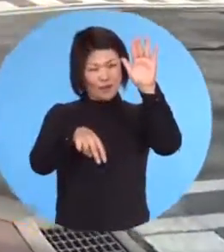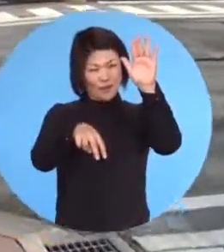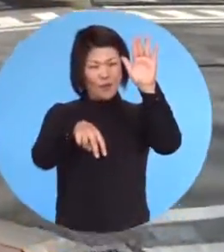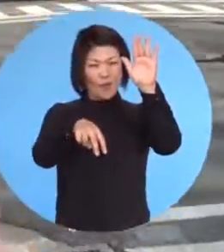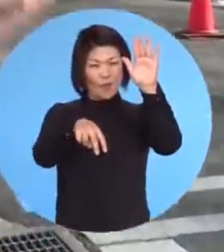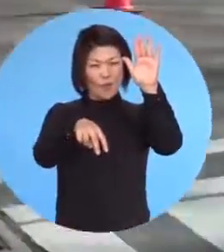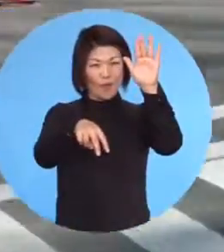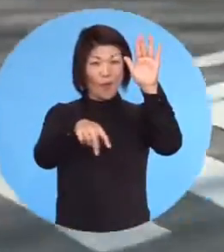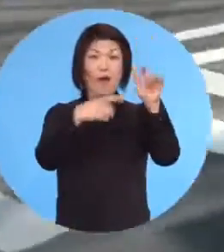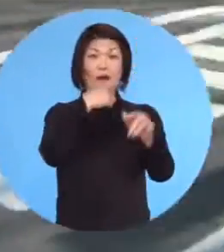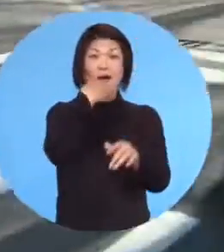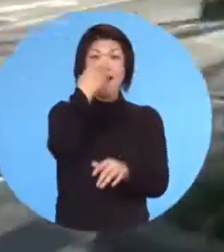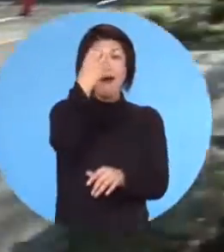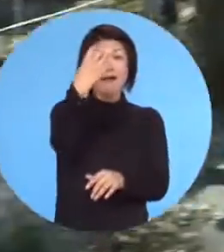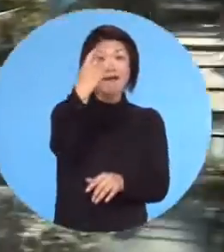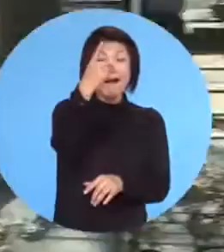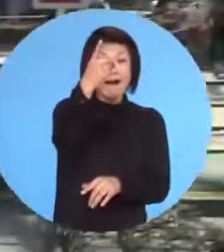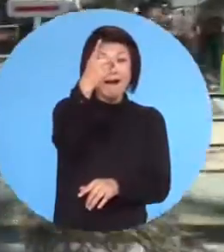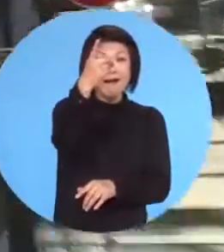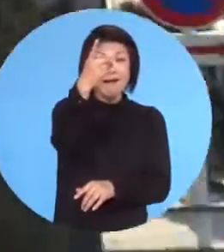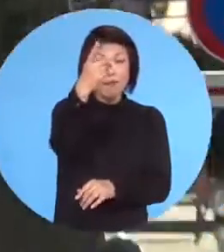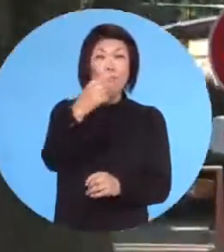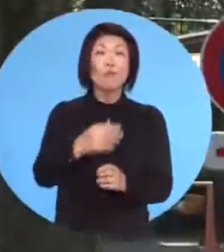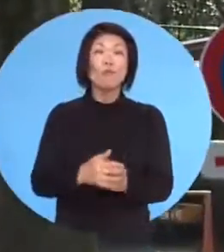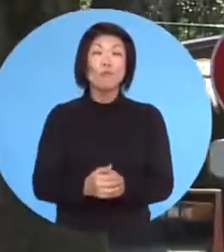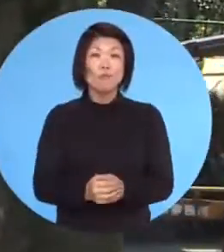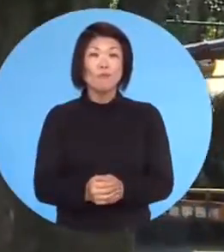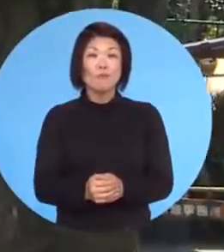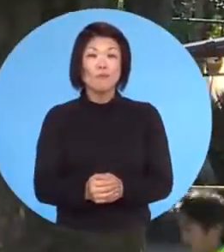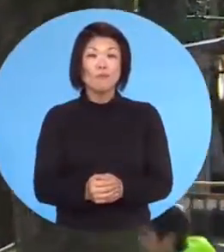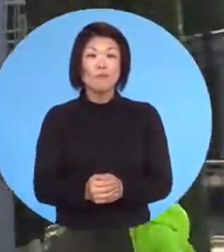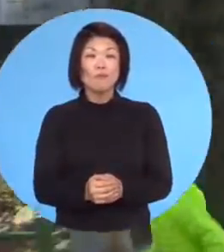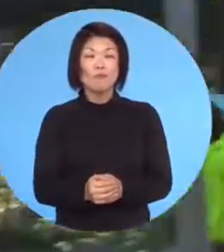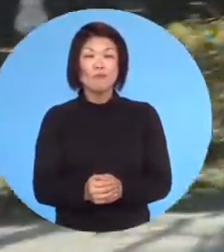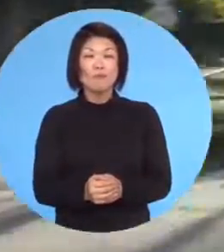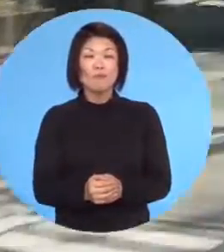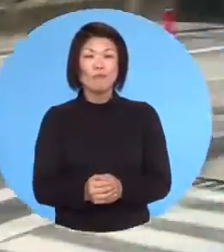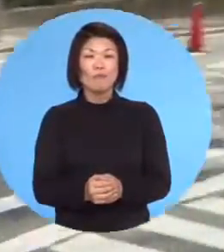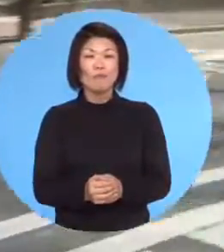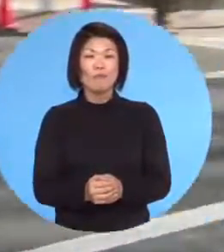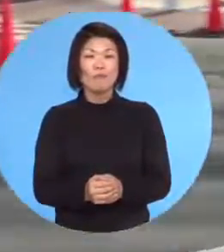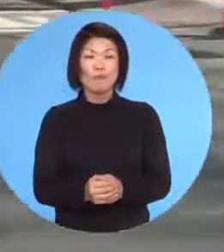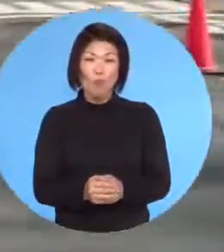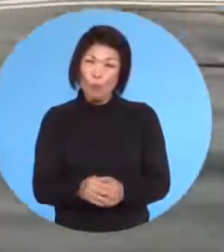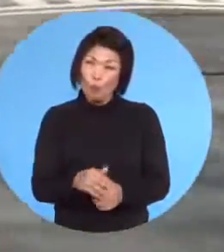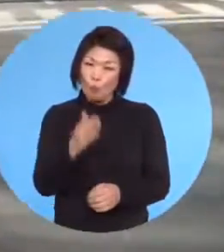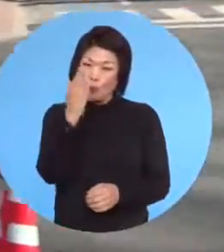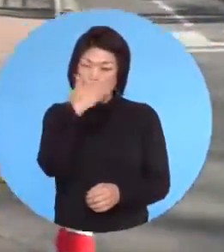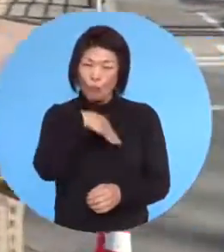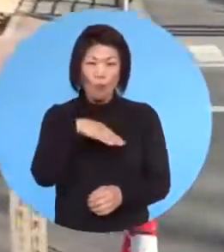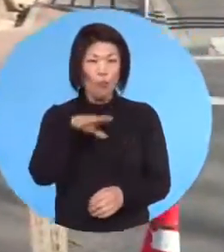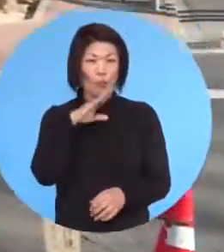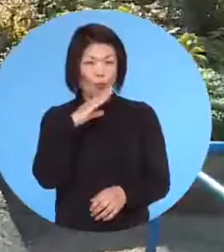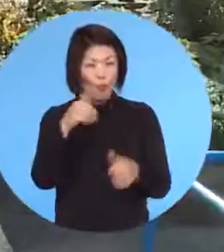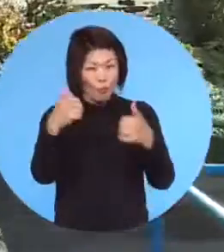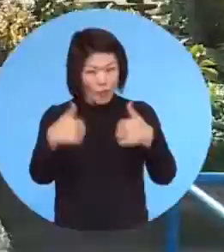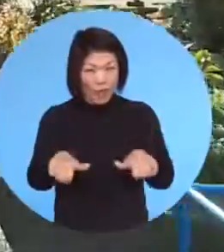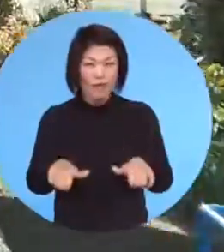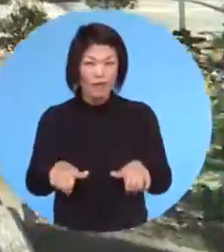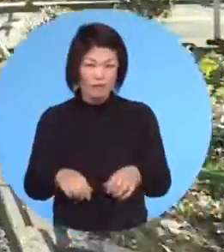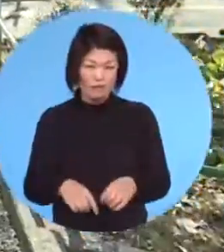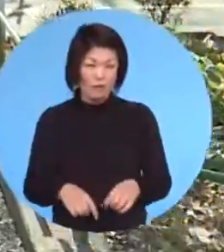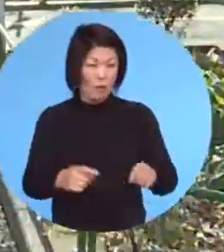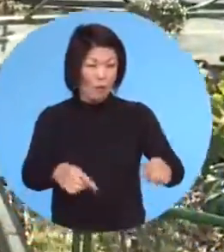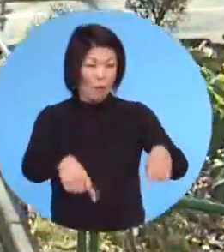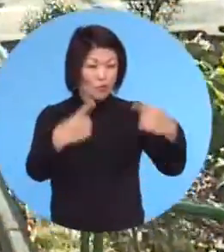。信号ちゃんとチカチカしてますよ。おー、すごいリアルです。お、